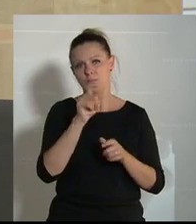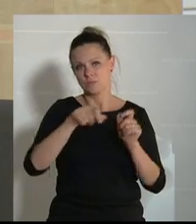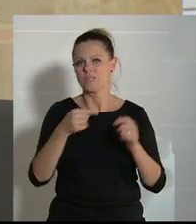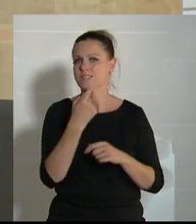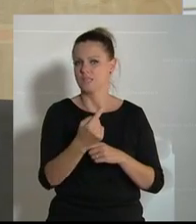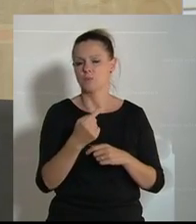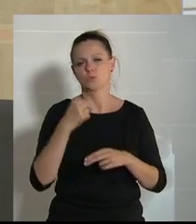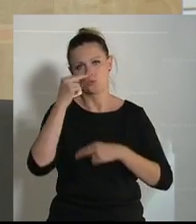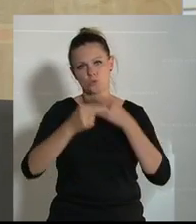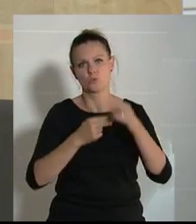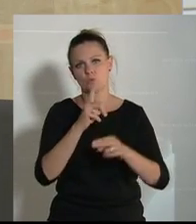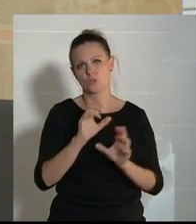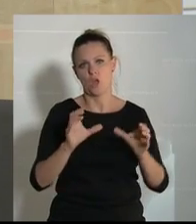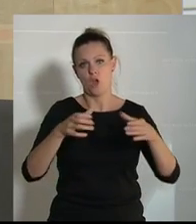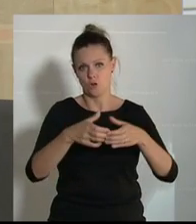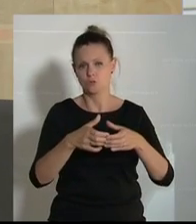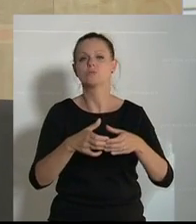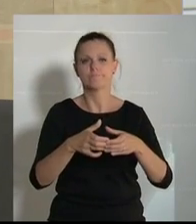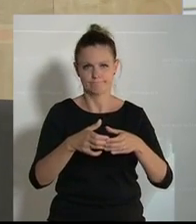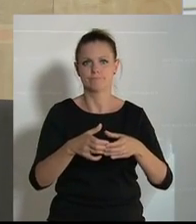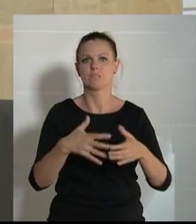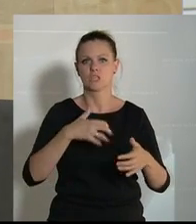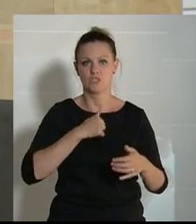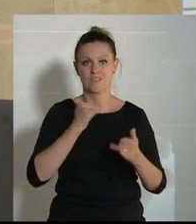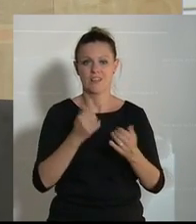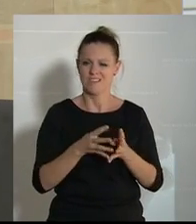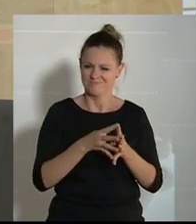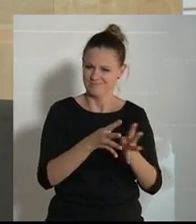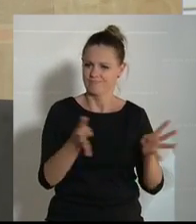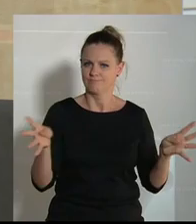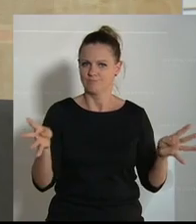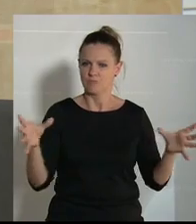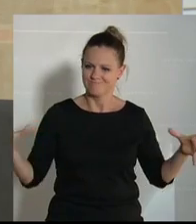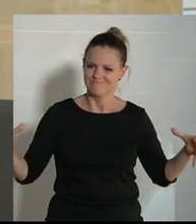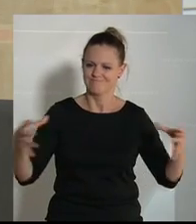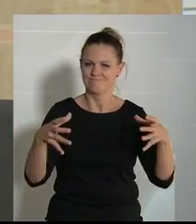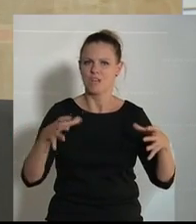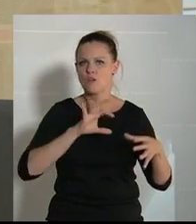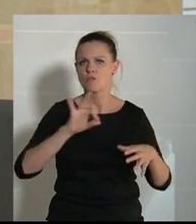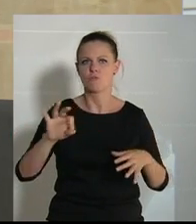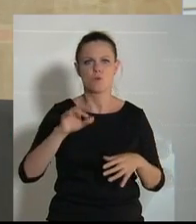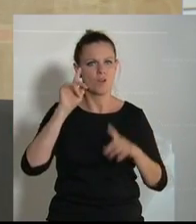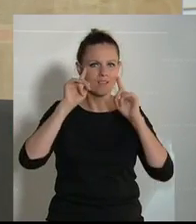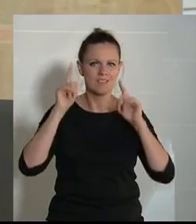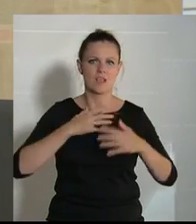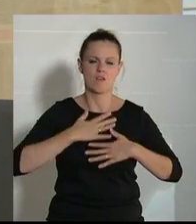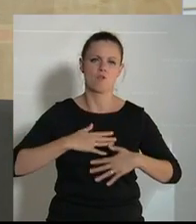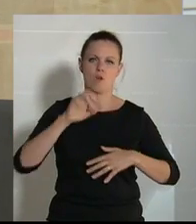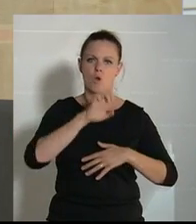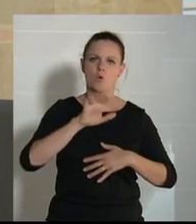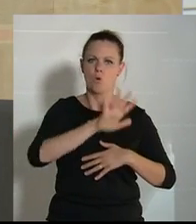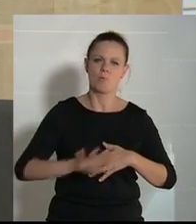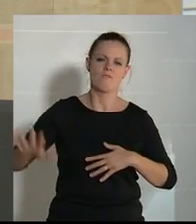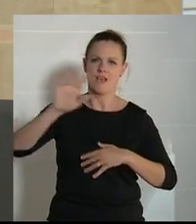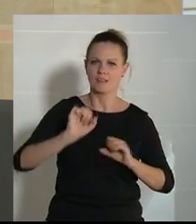im Europäischen Parlament, dass wir im Sinne einer breiten Allianz für Tierwohl hier europaweit aktiv werden